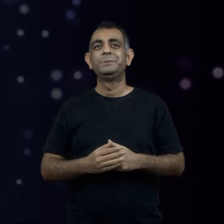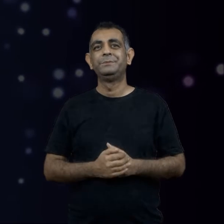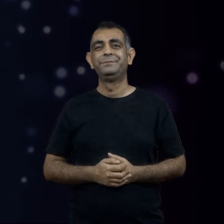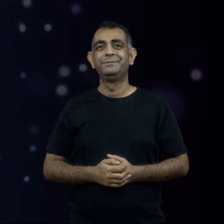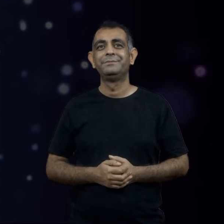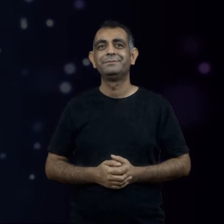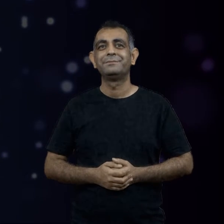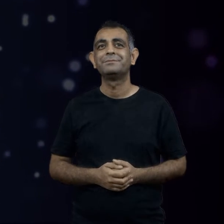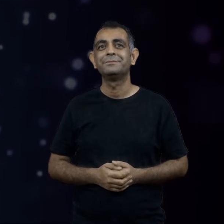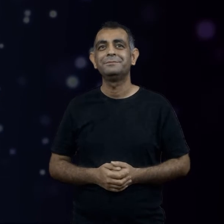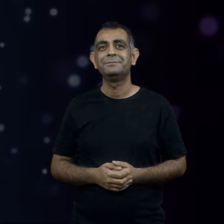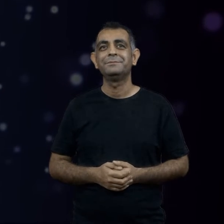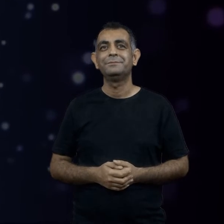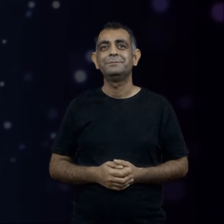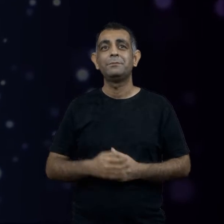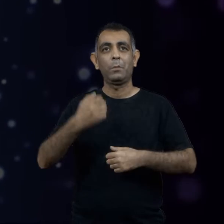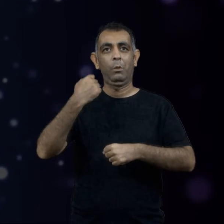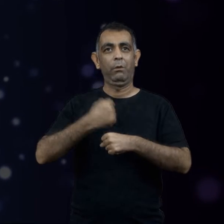masallar gerçek olsun.